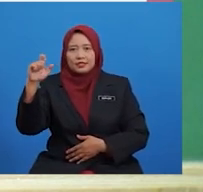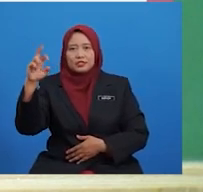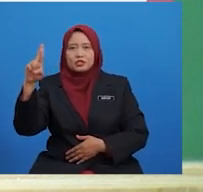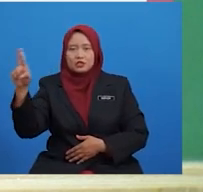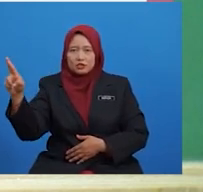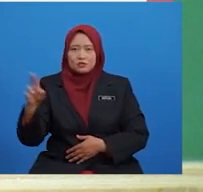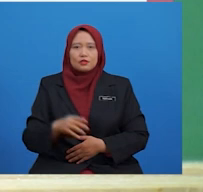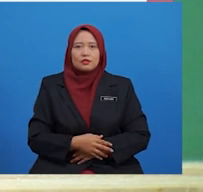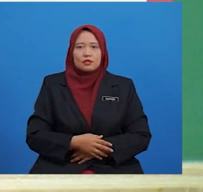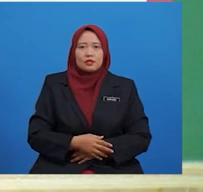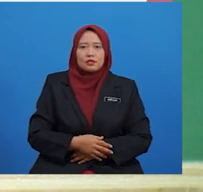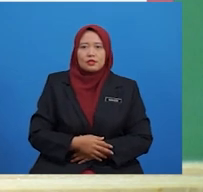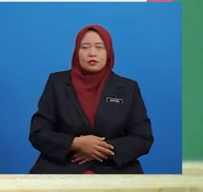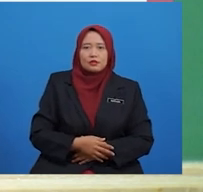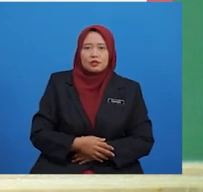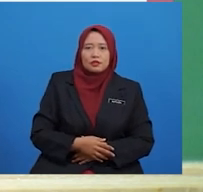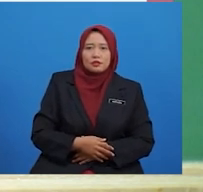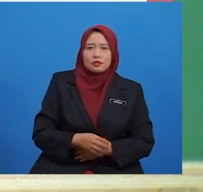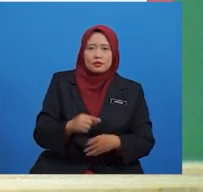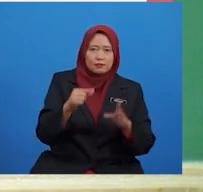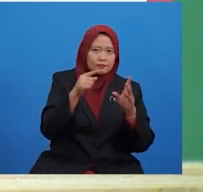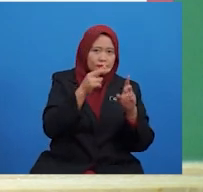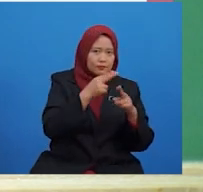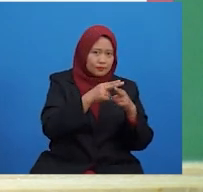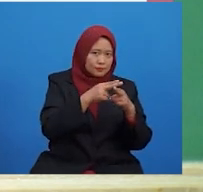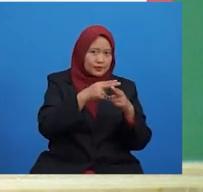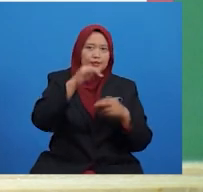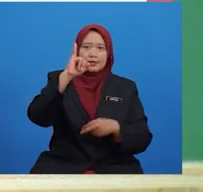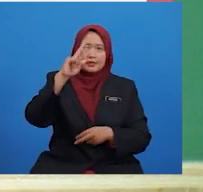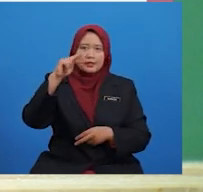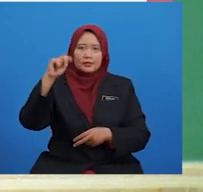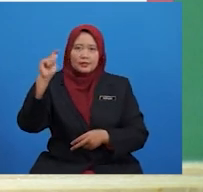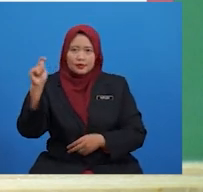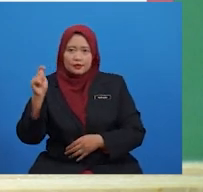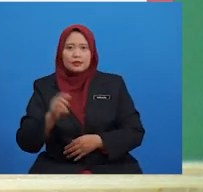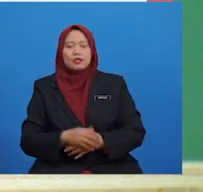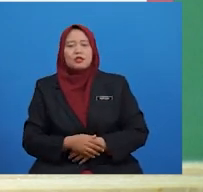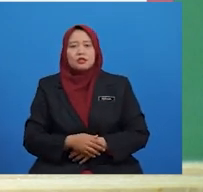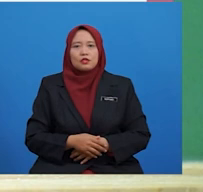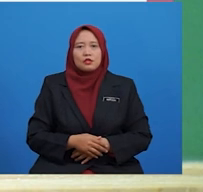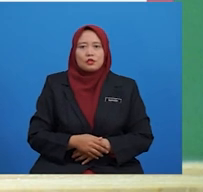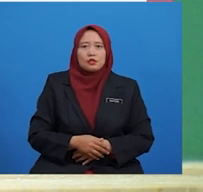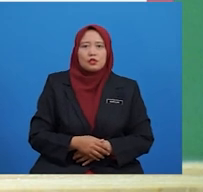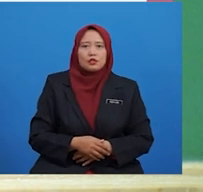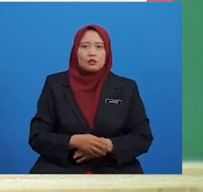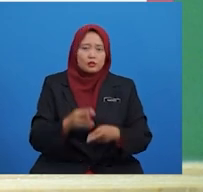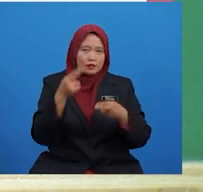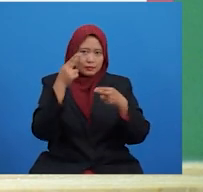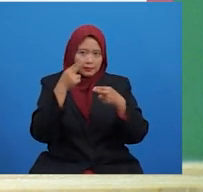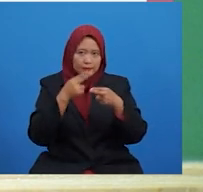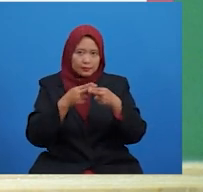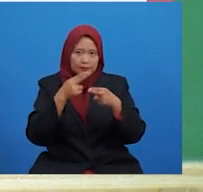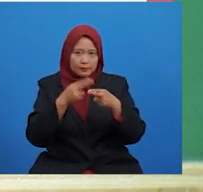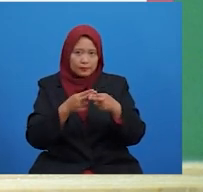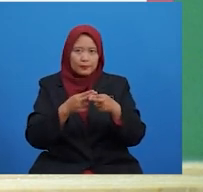int. Umur pula merujuk kepada nama pemboleh ubah yang dipilih bersesuaian dengan jenis